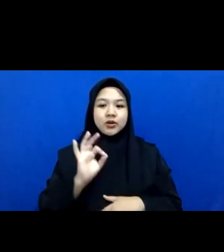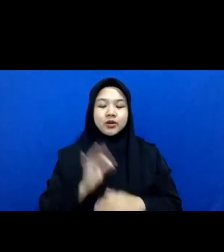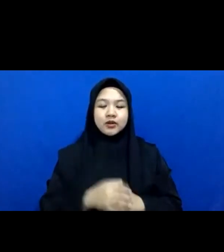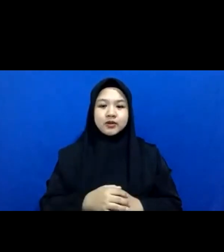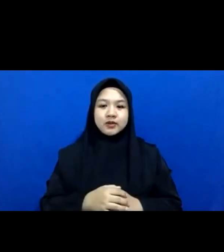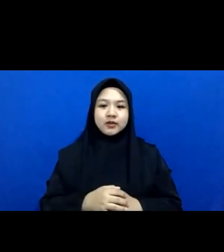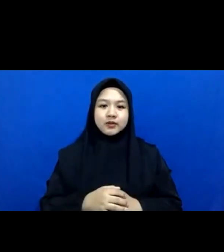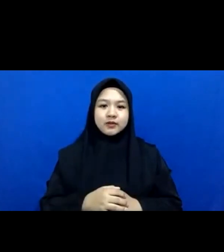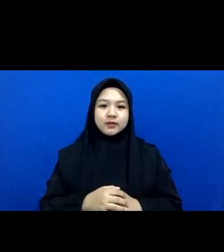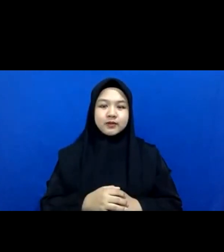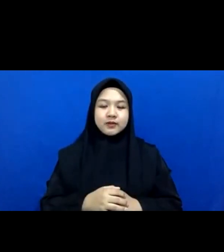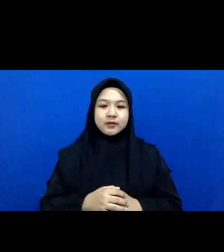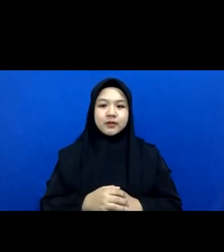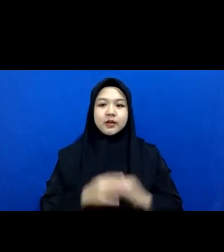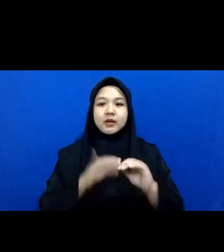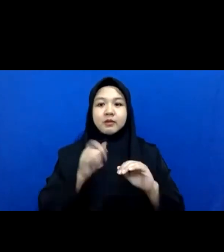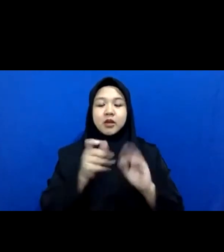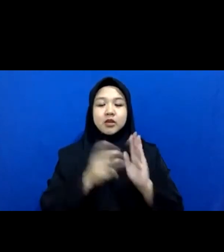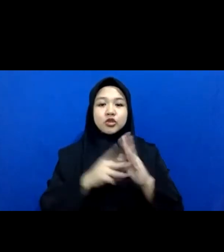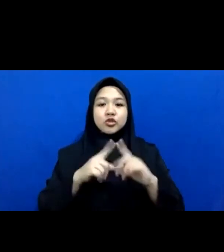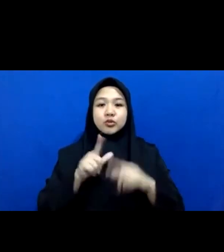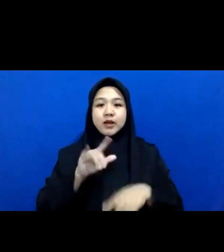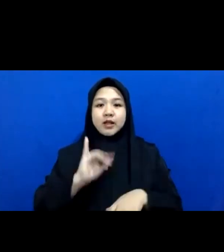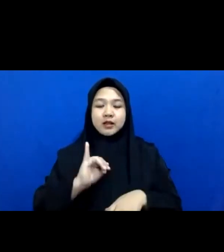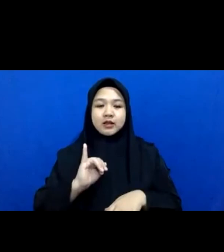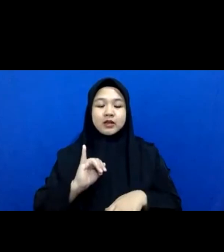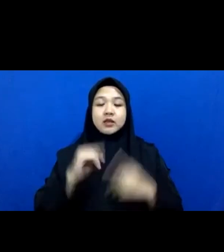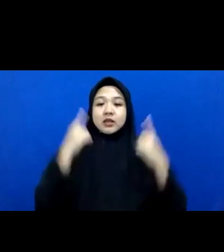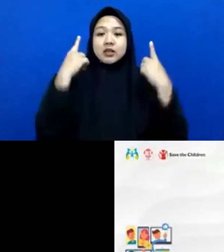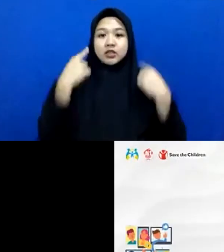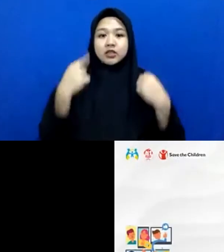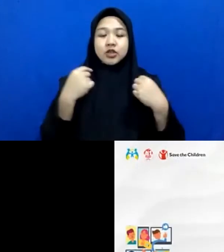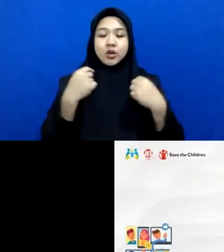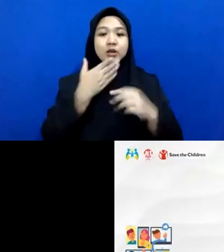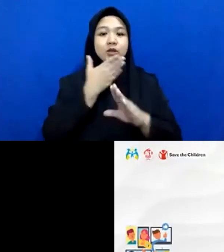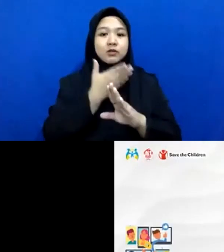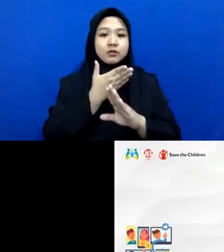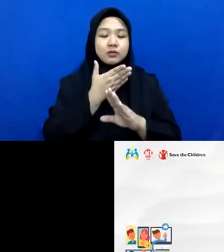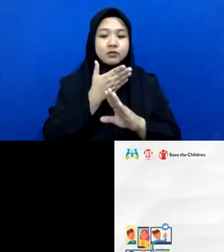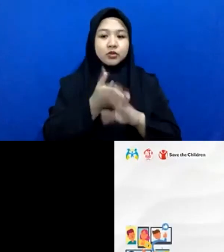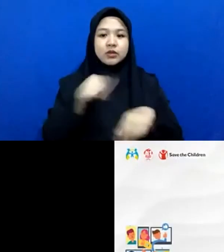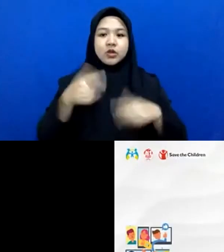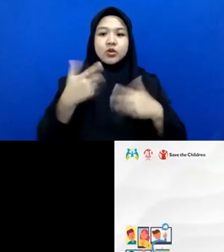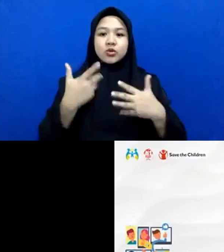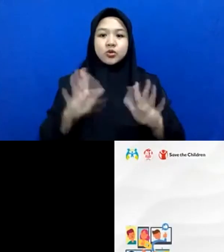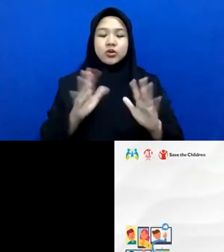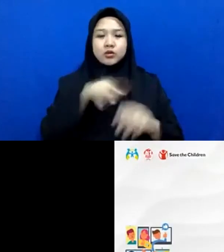Oke, Mas Jumali, di Jawa Timur sekarang sedang mensupervisi berapa pekerja